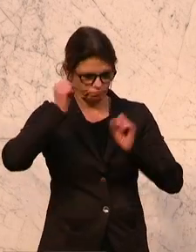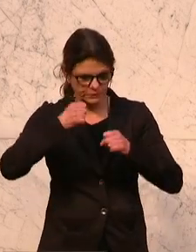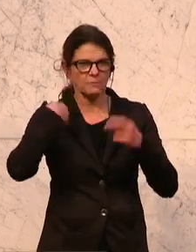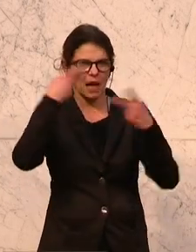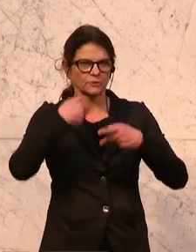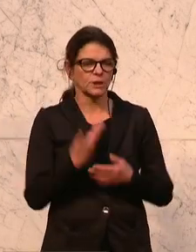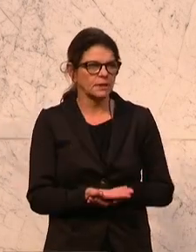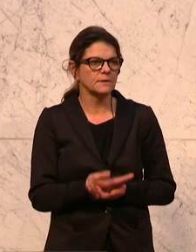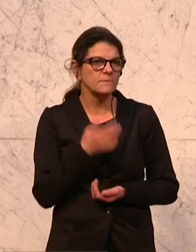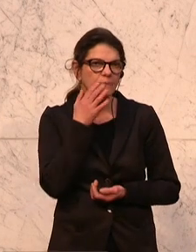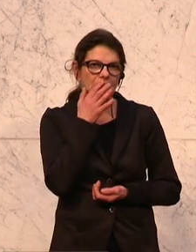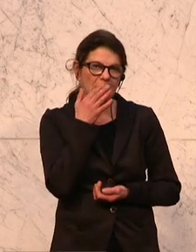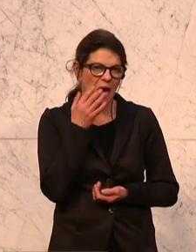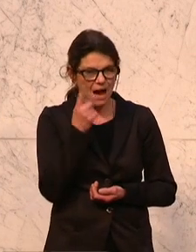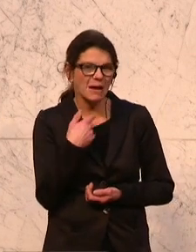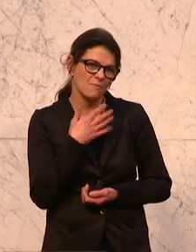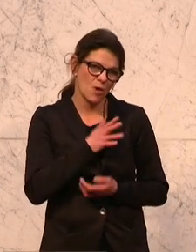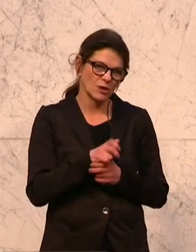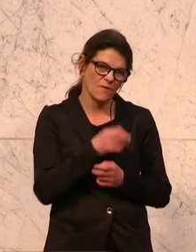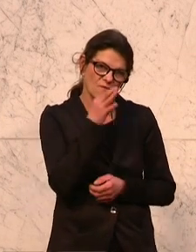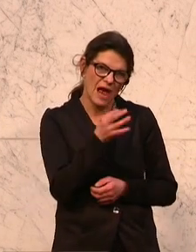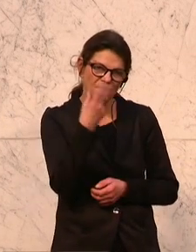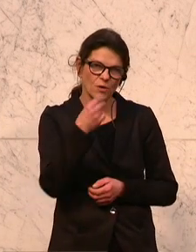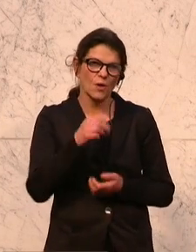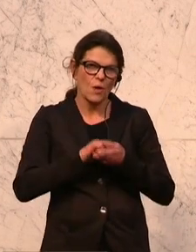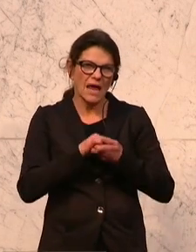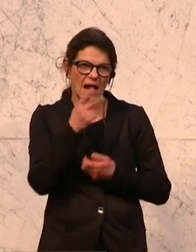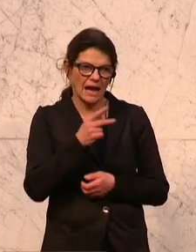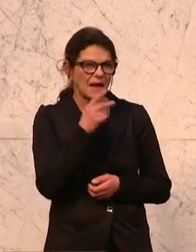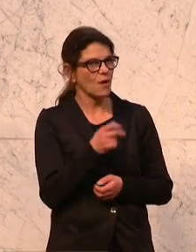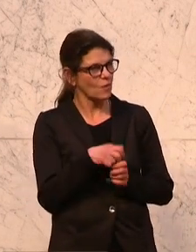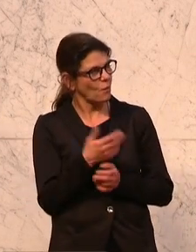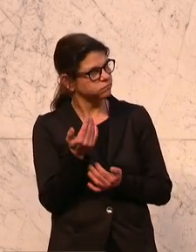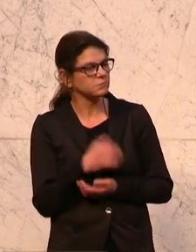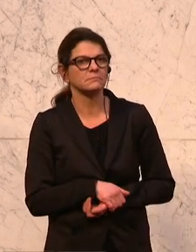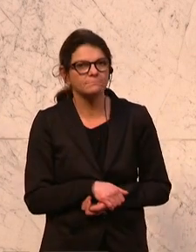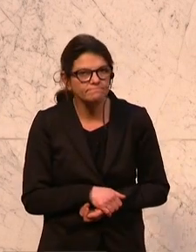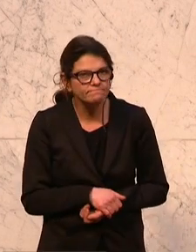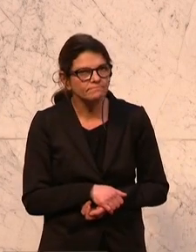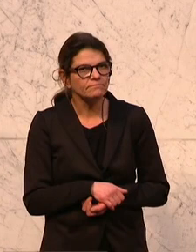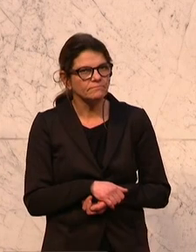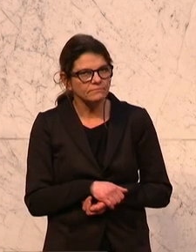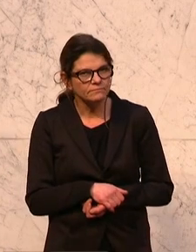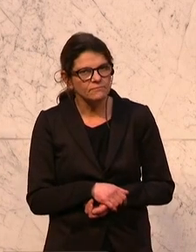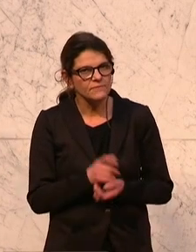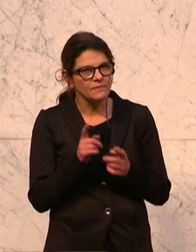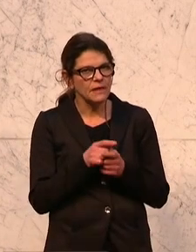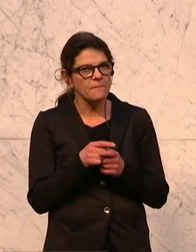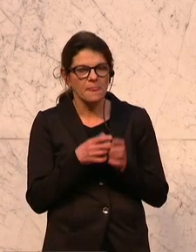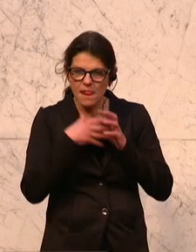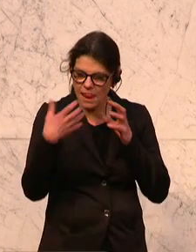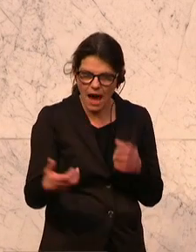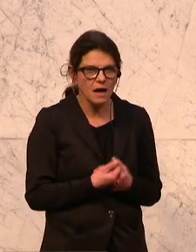zustimmen. Aber ich möchte schon auch die Frage vom Kollegen Greiner auch aufwerfen und eine